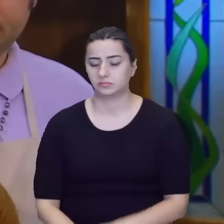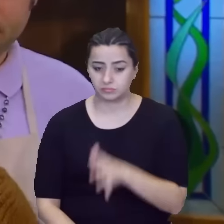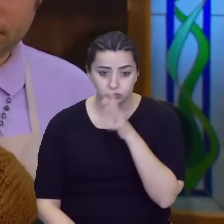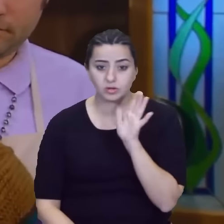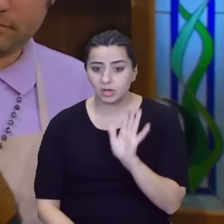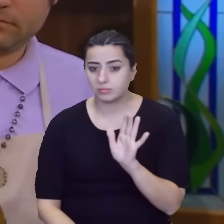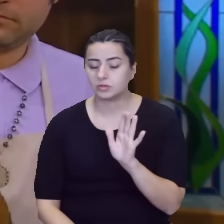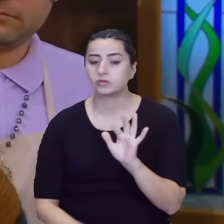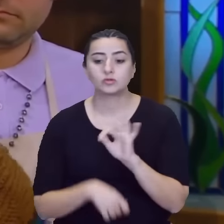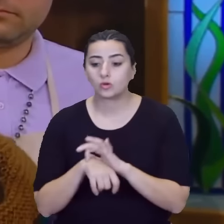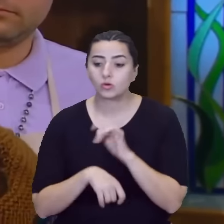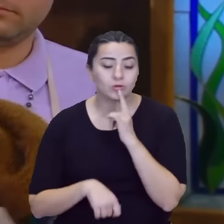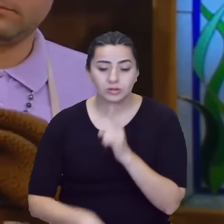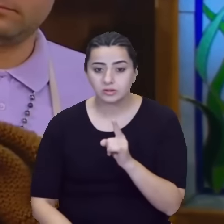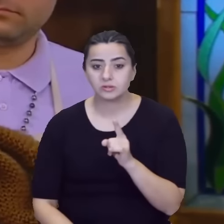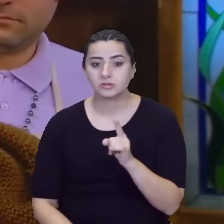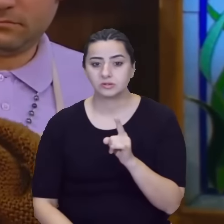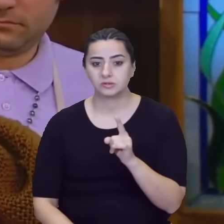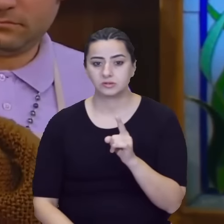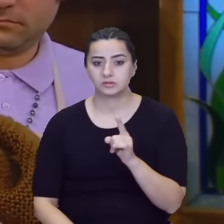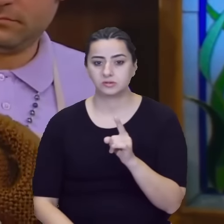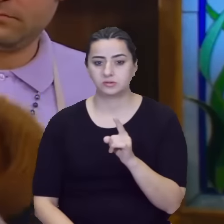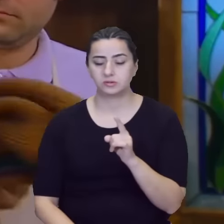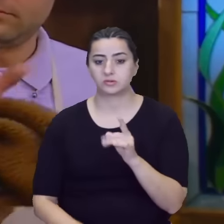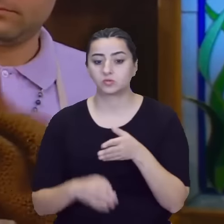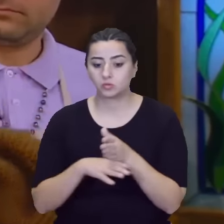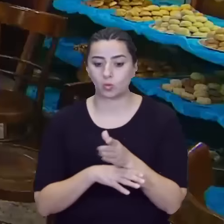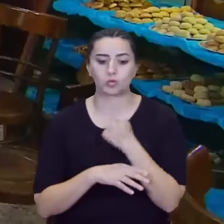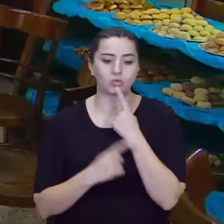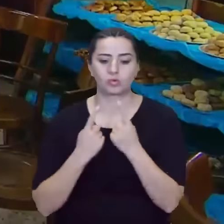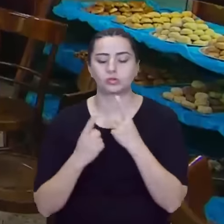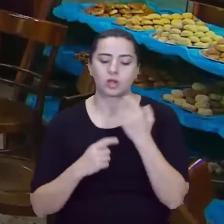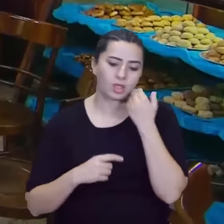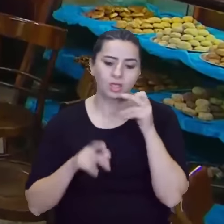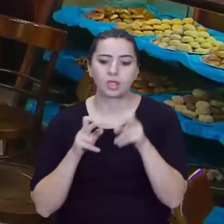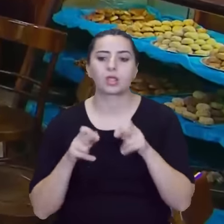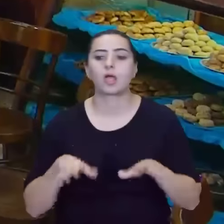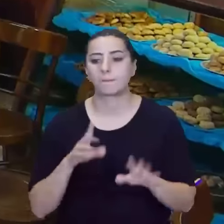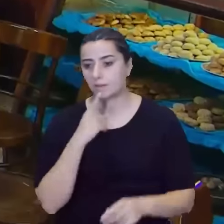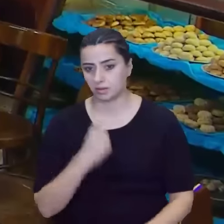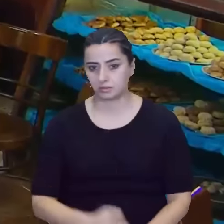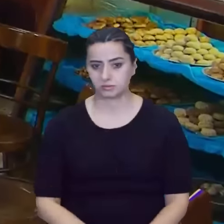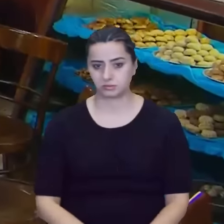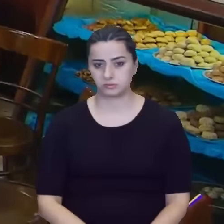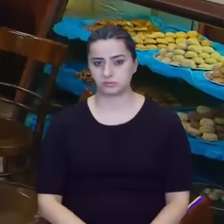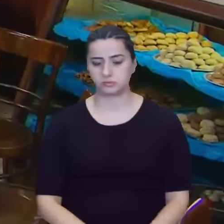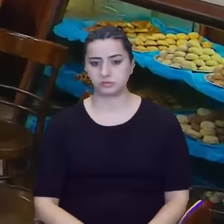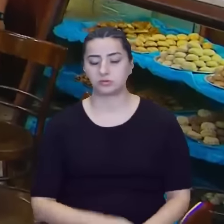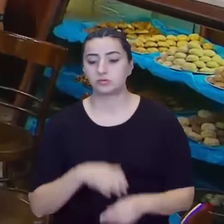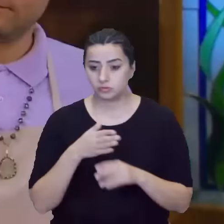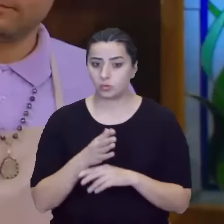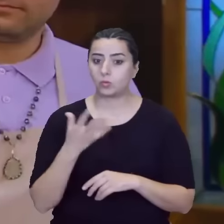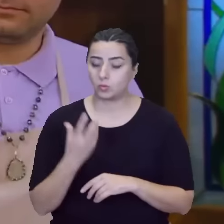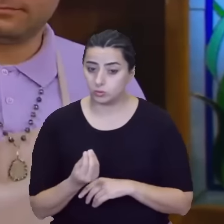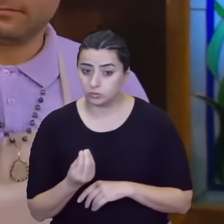tebeliniyorsunuz ama ne dedi doktor? Şey yapmayın dedi. Gerçekçi olun dedi. Ondan sonra bunu şey yapmayın dedi. Gerçekçi